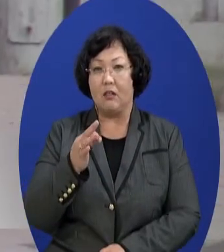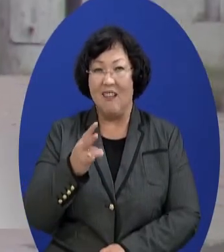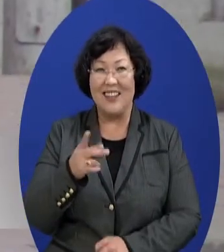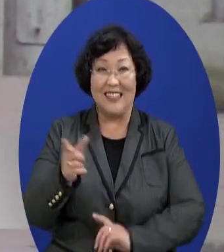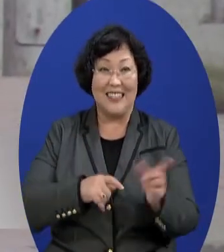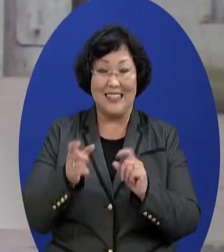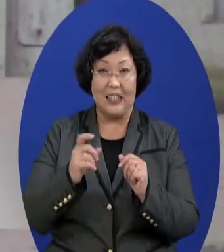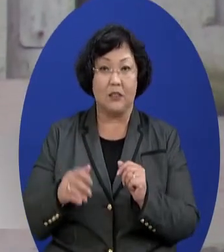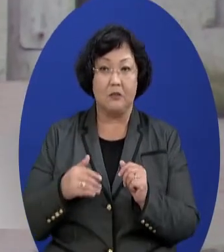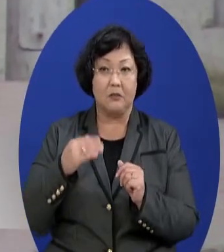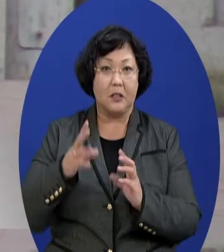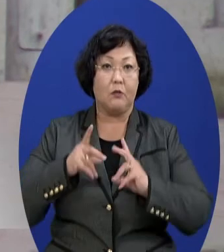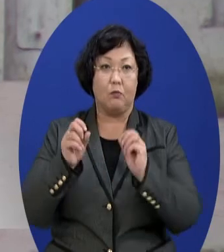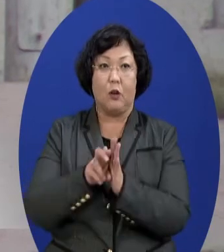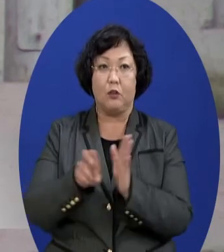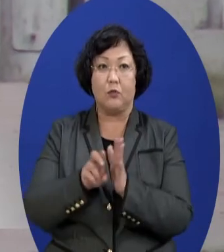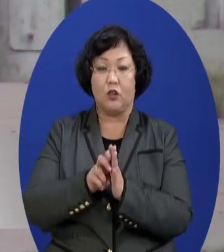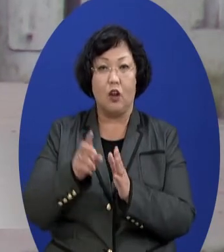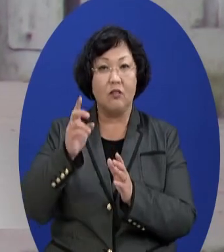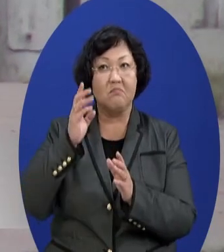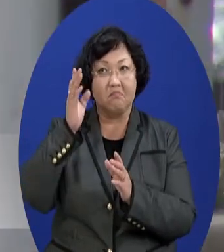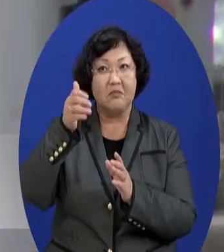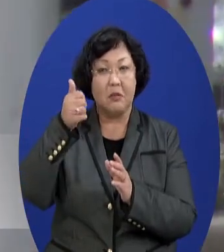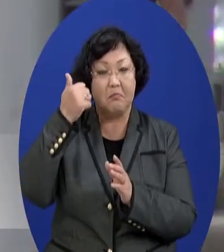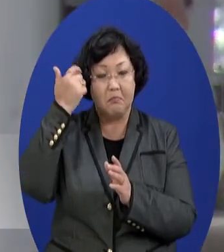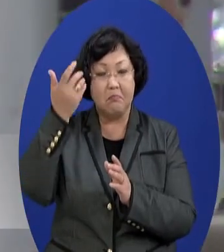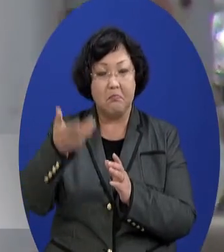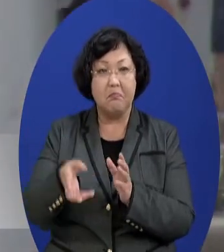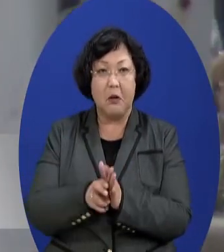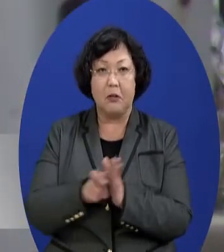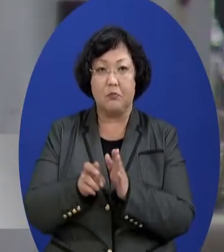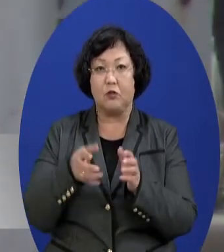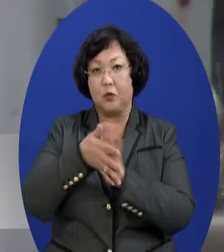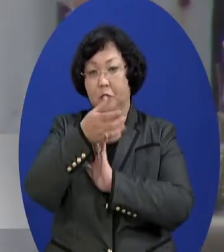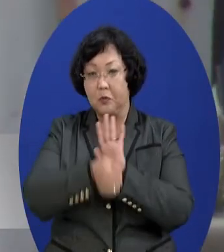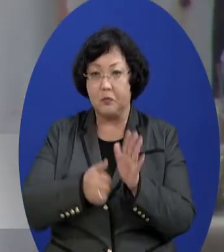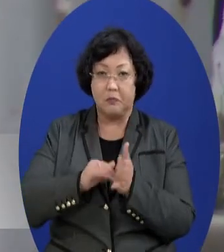үүсэх өөдрөг төсөлөөр энэ удаагийн төсвийг төлөвлөжээ. Цаашид төсвийн урсгал зардлыг багасгаж, дэд